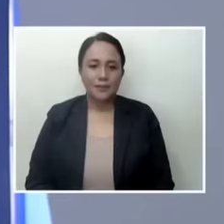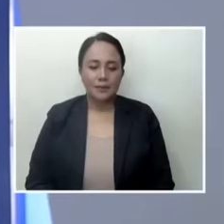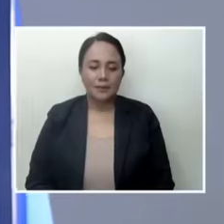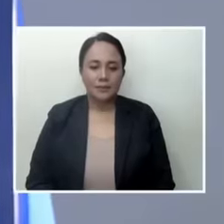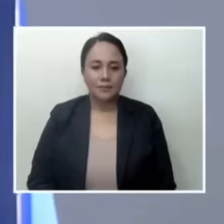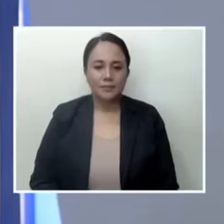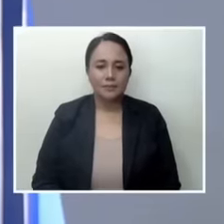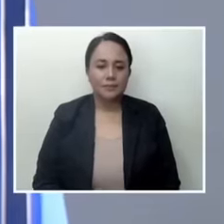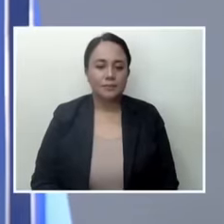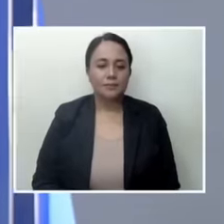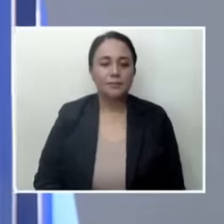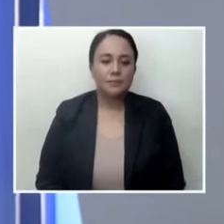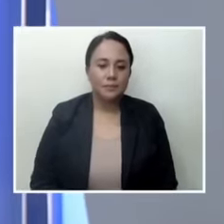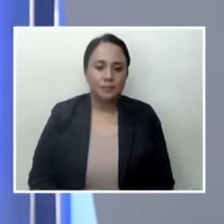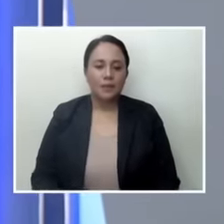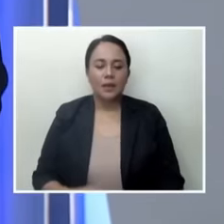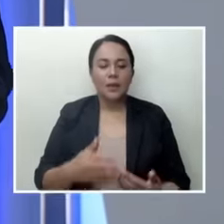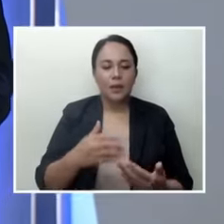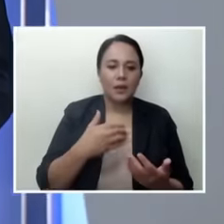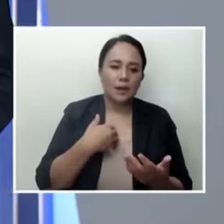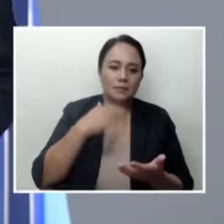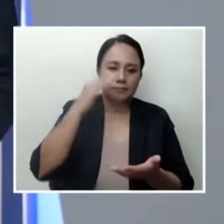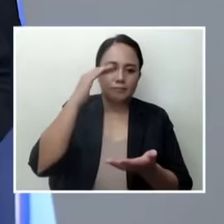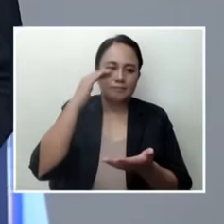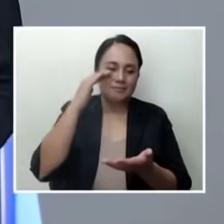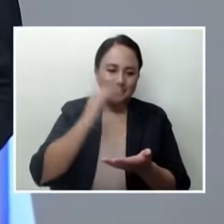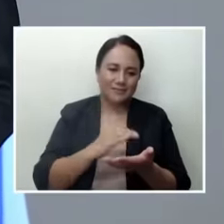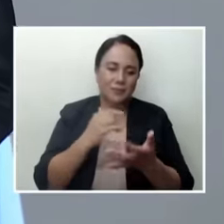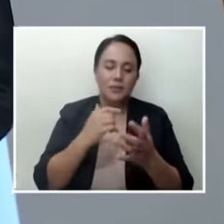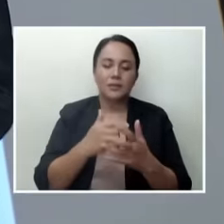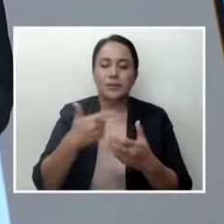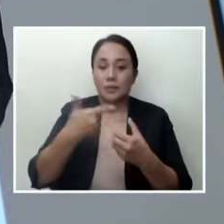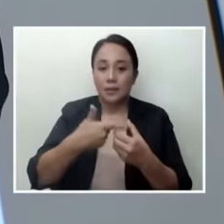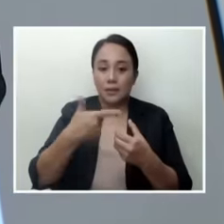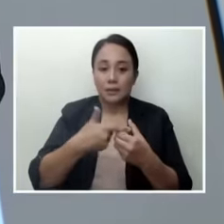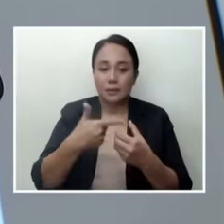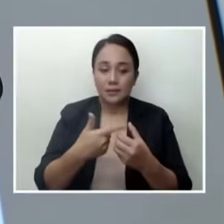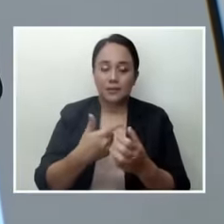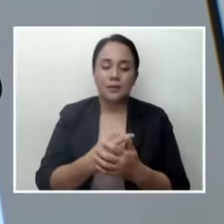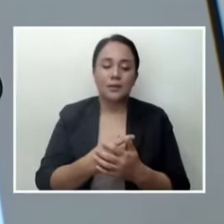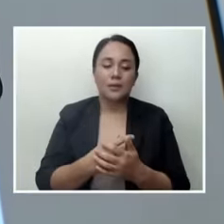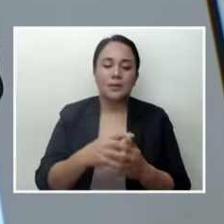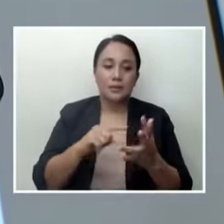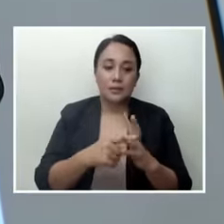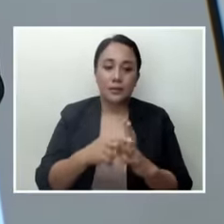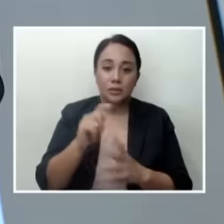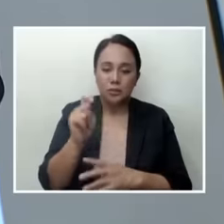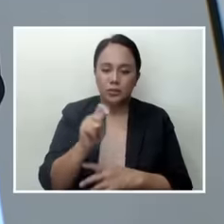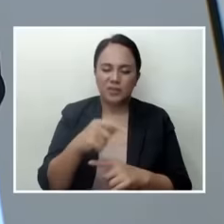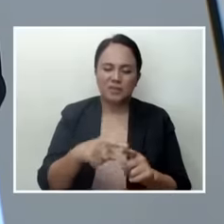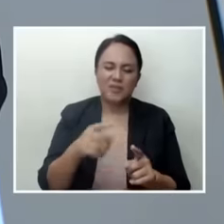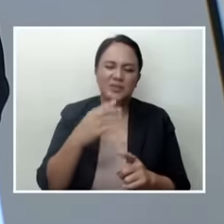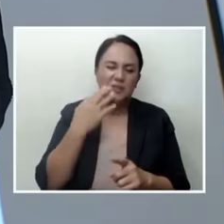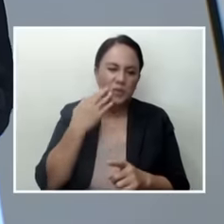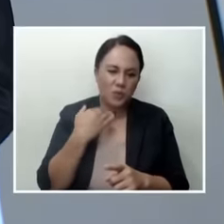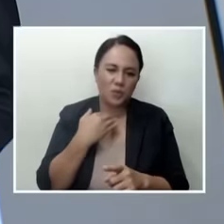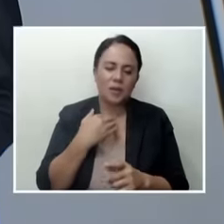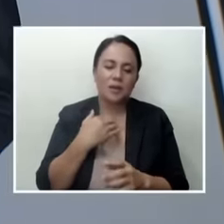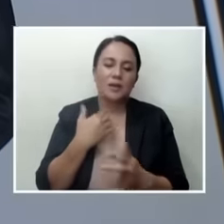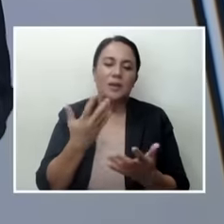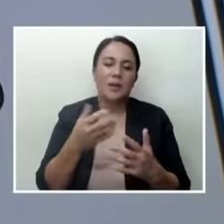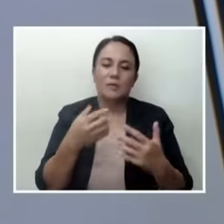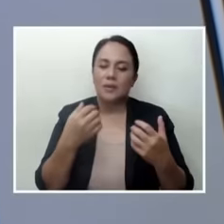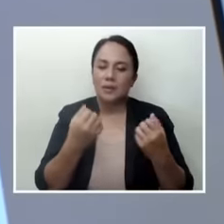May rollback sa presyo ng petrolyo simula sa Martes. Pero bitin pa rin umano sa bawas presyo ang mga